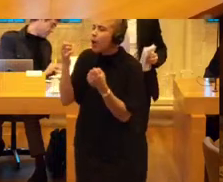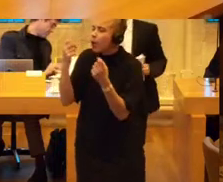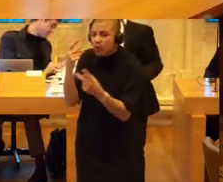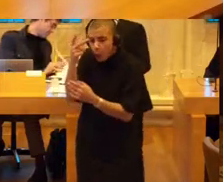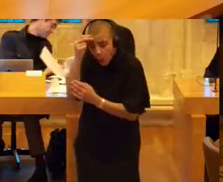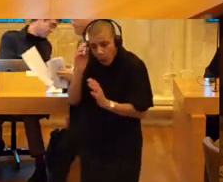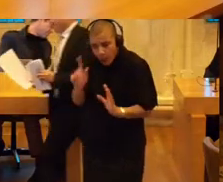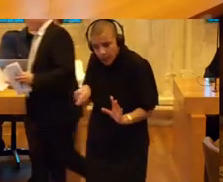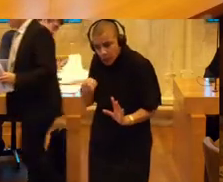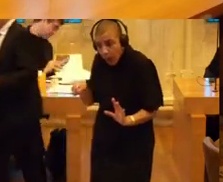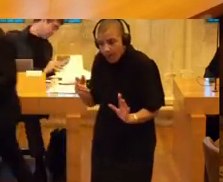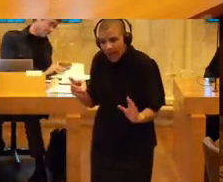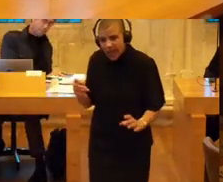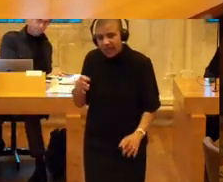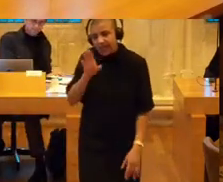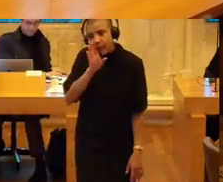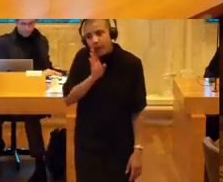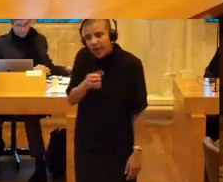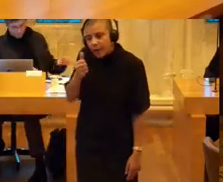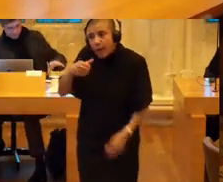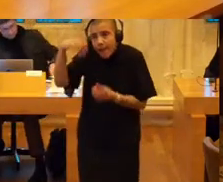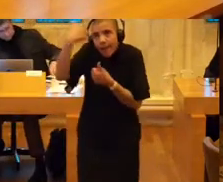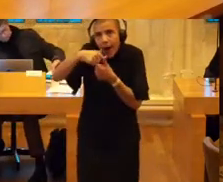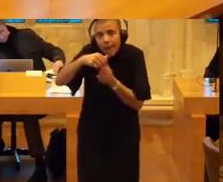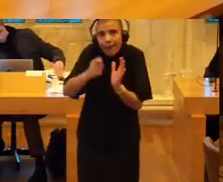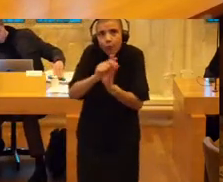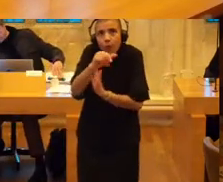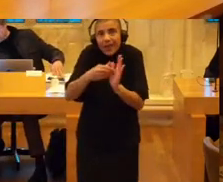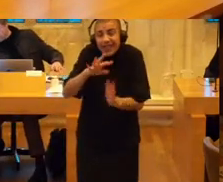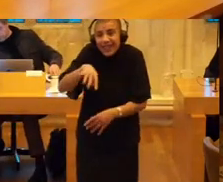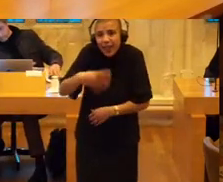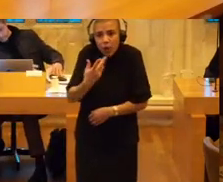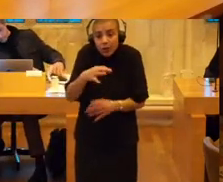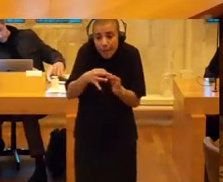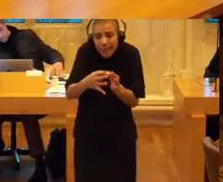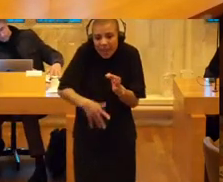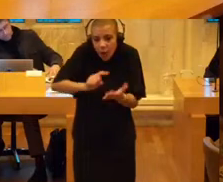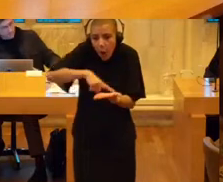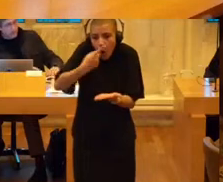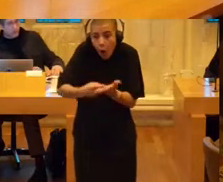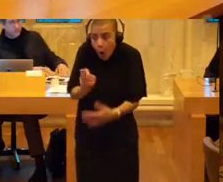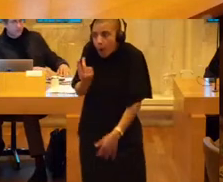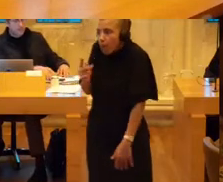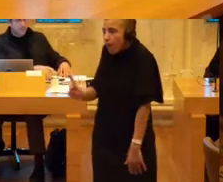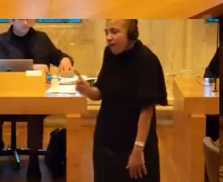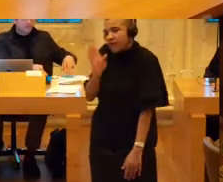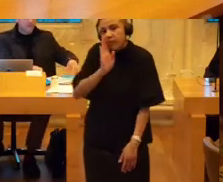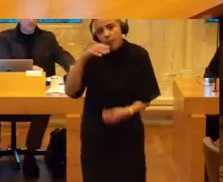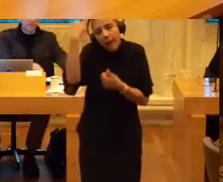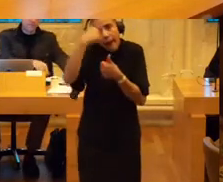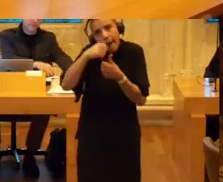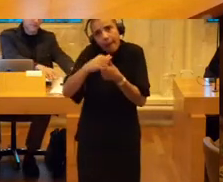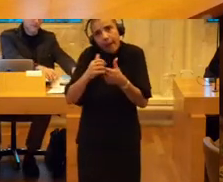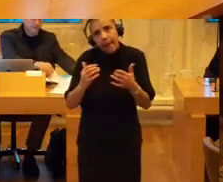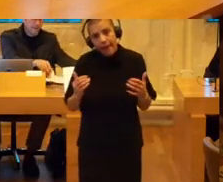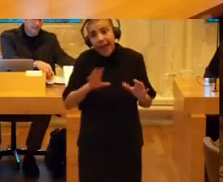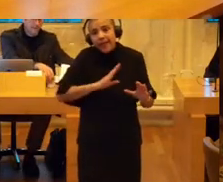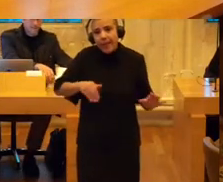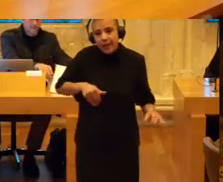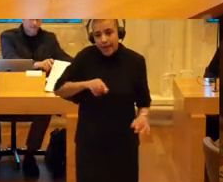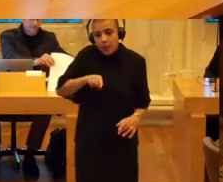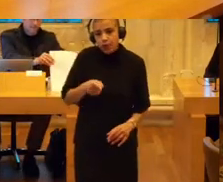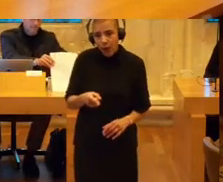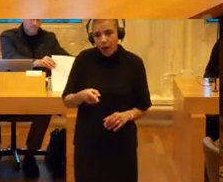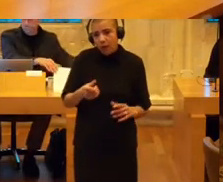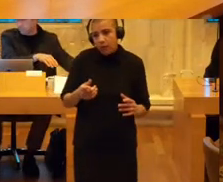même de votre bilan en 2014. Hein. Troisième point, et j'en terminerai là-dessus,